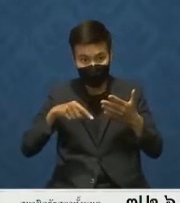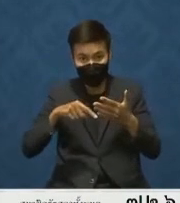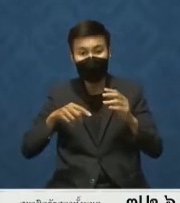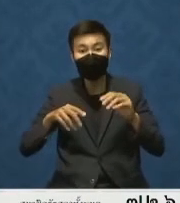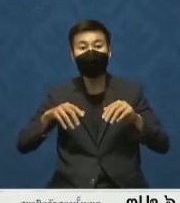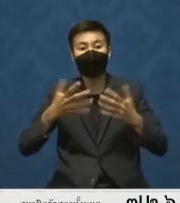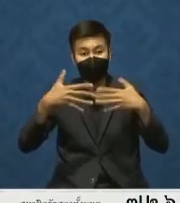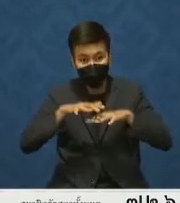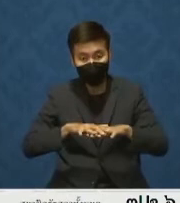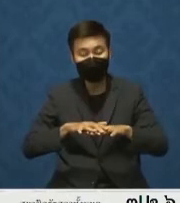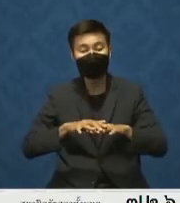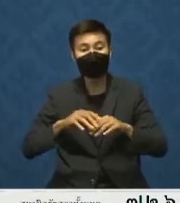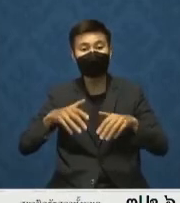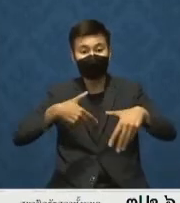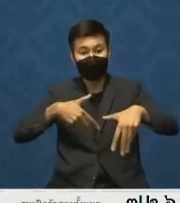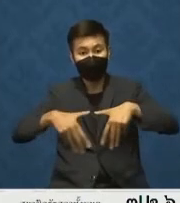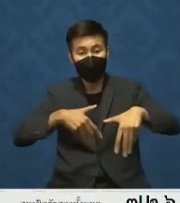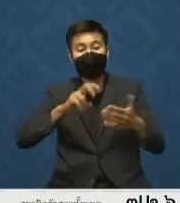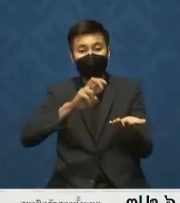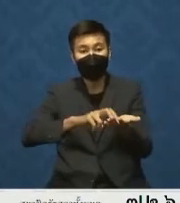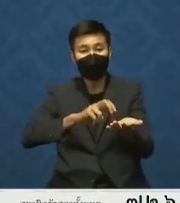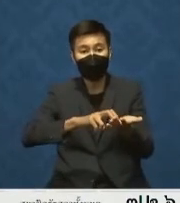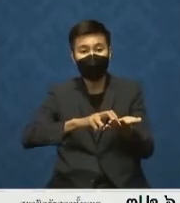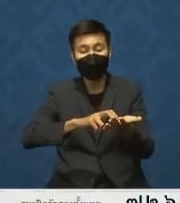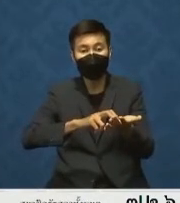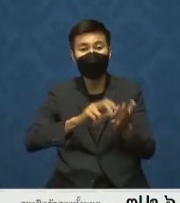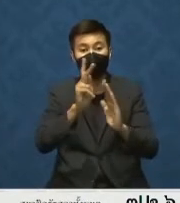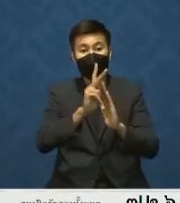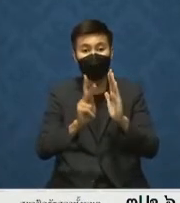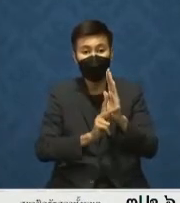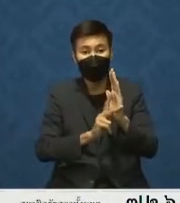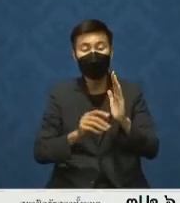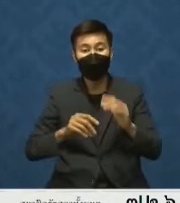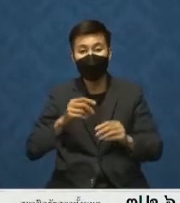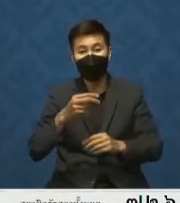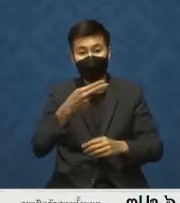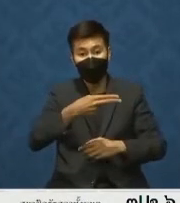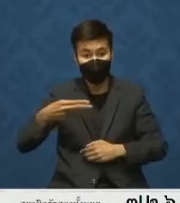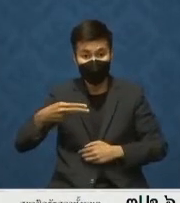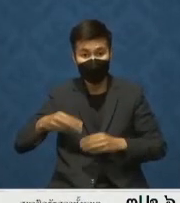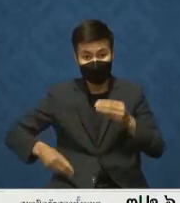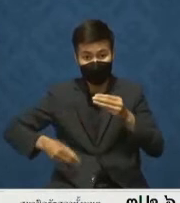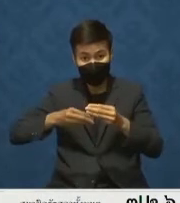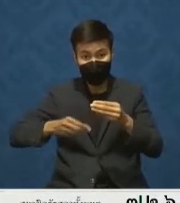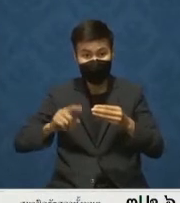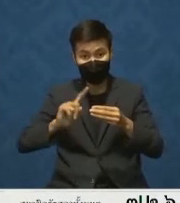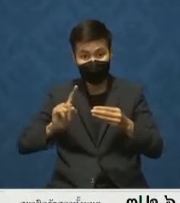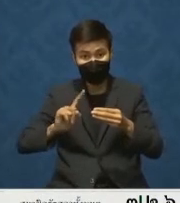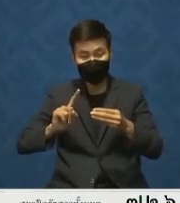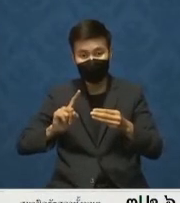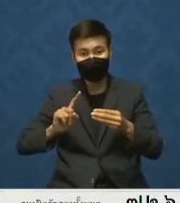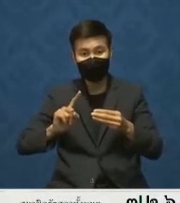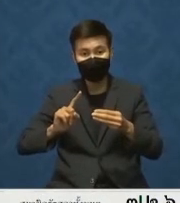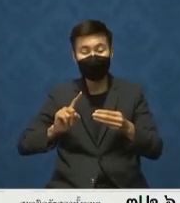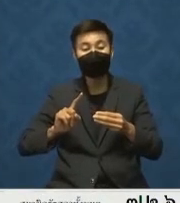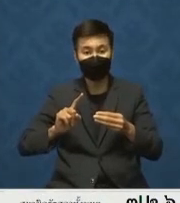าชนนั้นได้รบสิทธิ รับรองอยในกฎหมายขอความทมีการเพ่มเติมเข้าไปนะครับจากบอกว่าการนบคะแนน